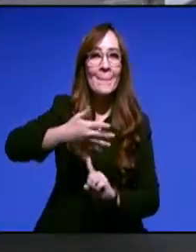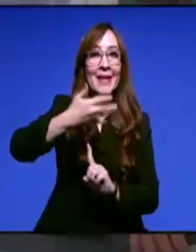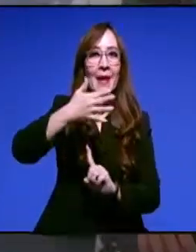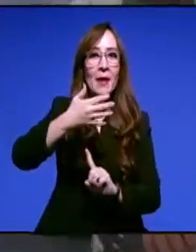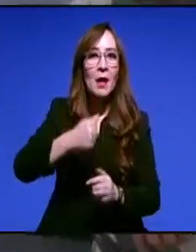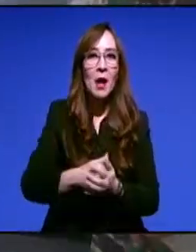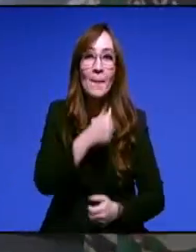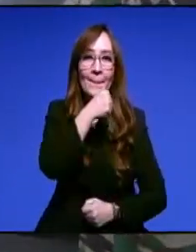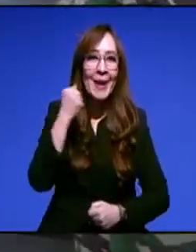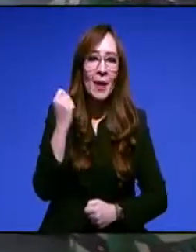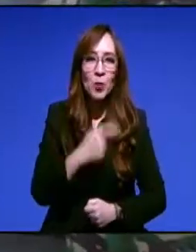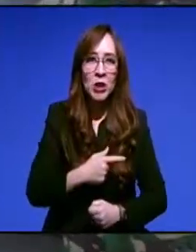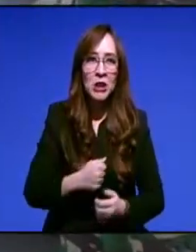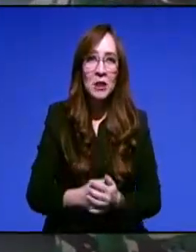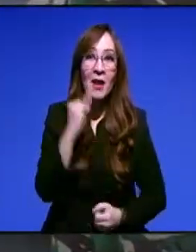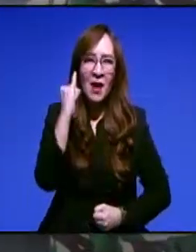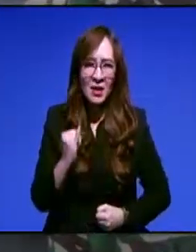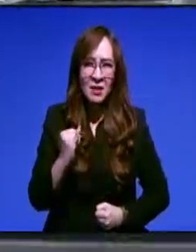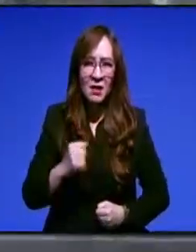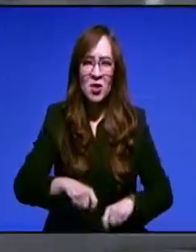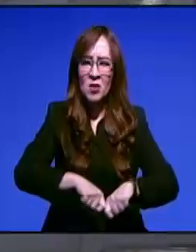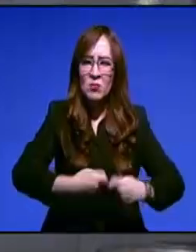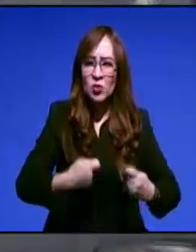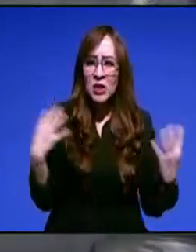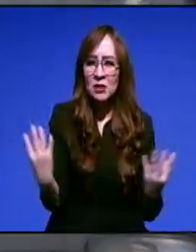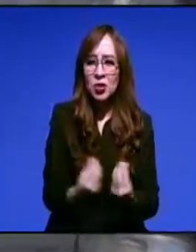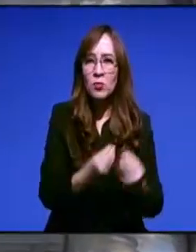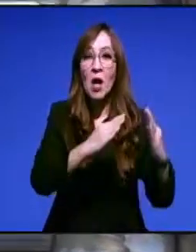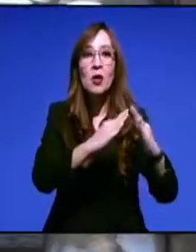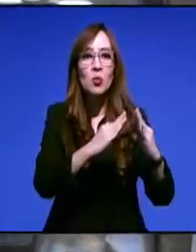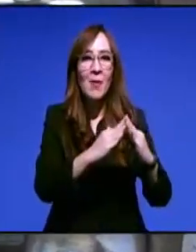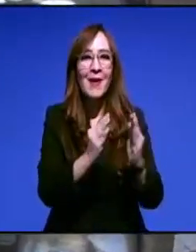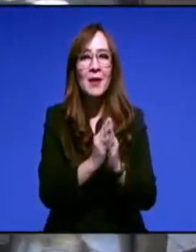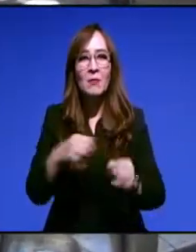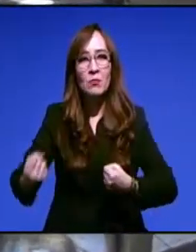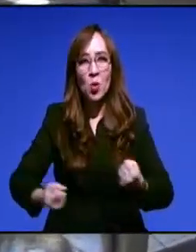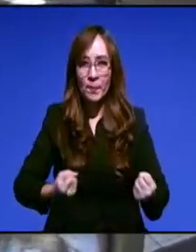merusak sejumlah rumah dan mobil. Zainal Ali Mustafa, Situbondo, Jawa Timur.